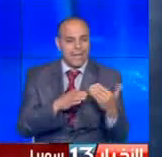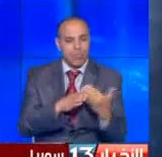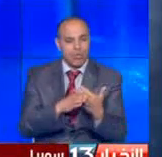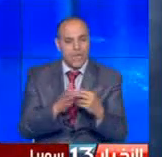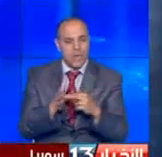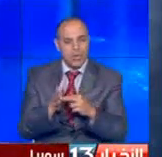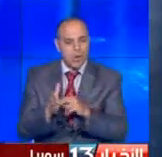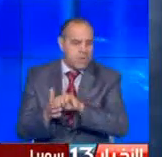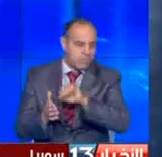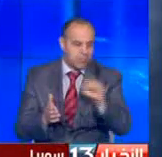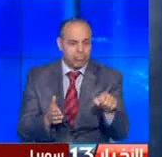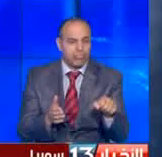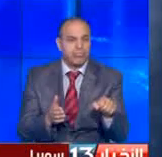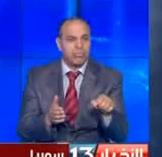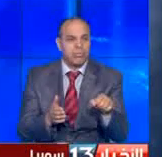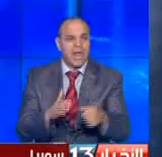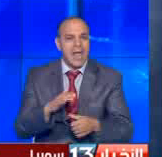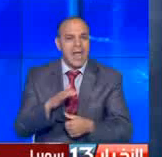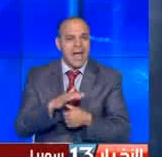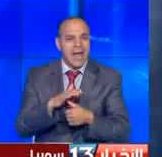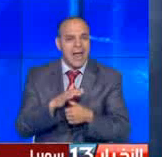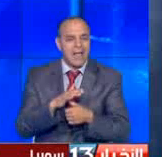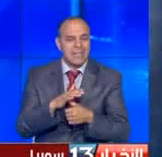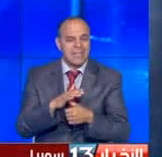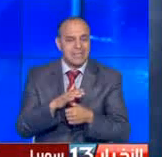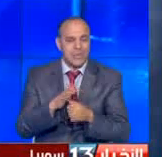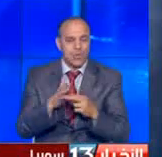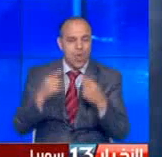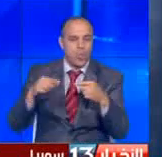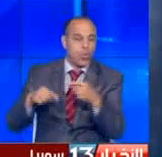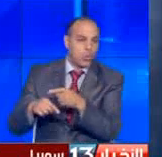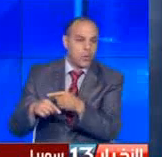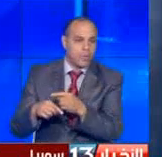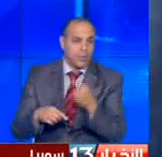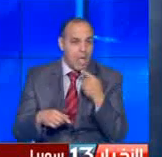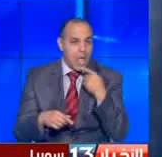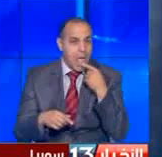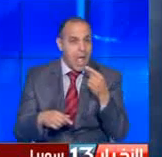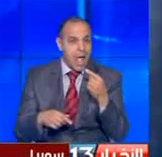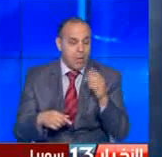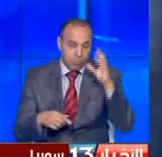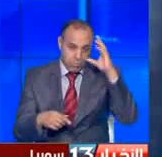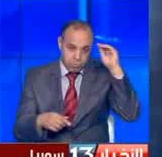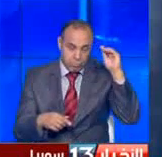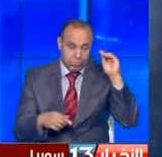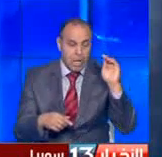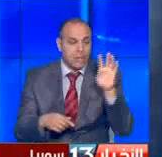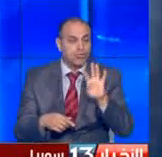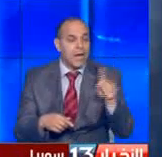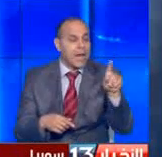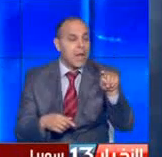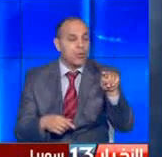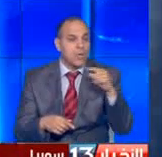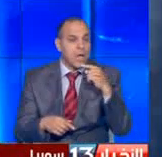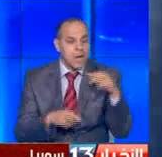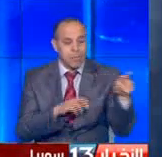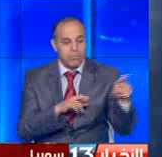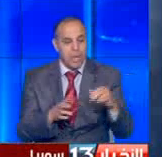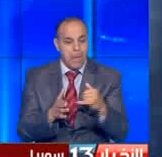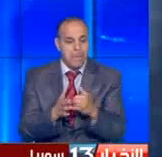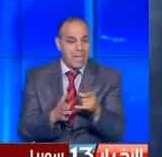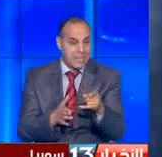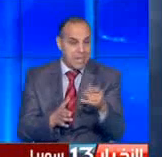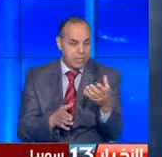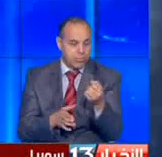المناهضه لحكم الرئيس السوري بشار الاسد ويرى محللون مختصه في شؤون الشرق الاوسط لاستعاده السيطره